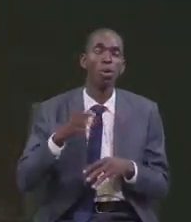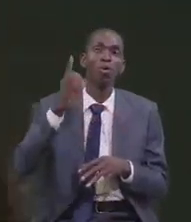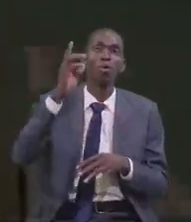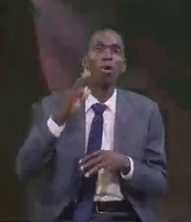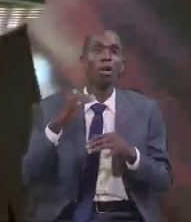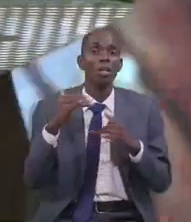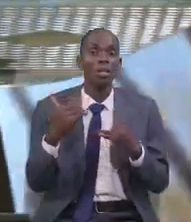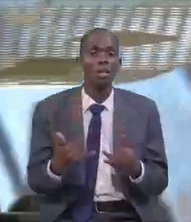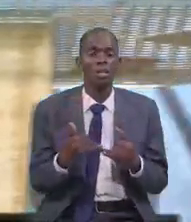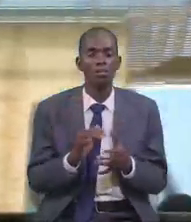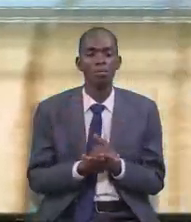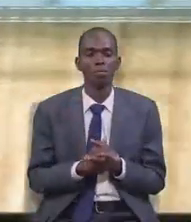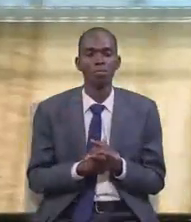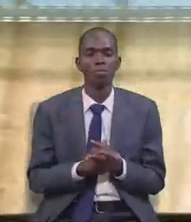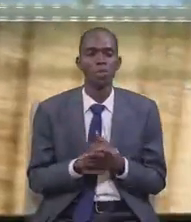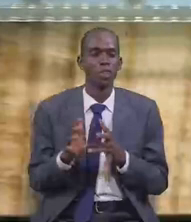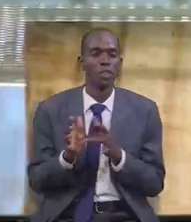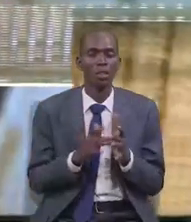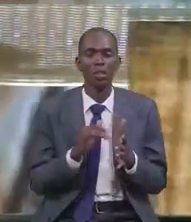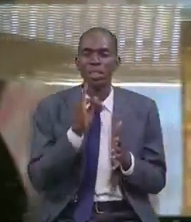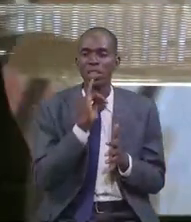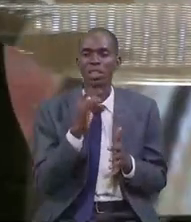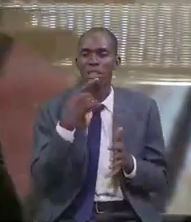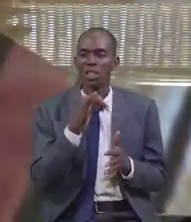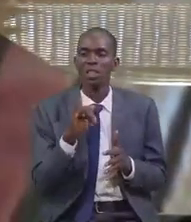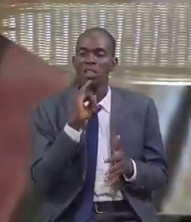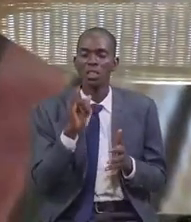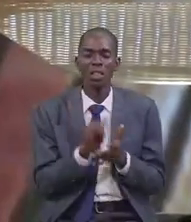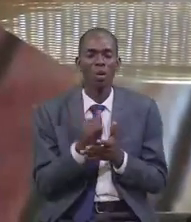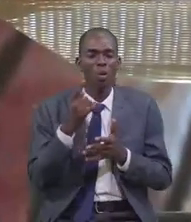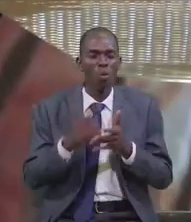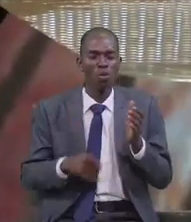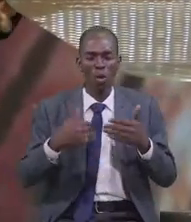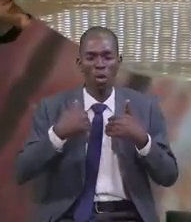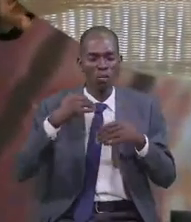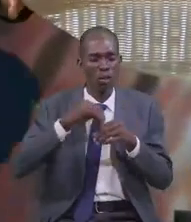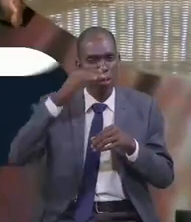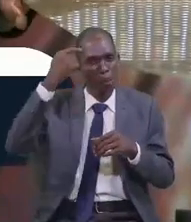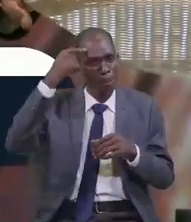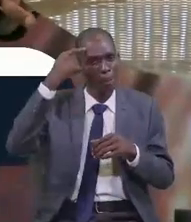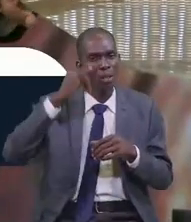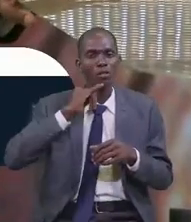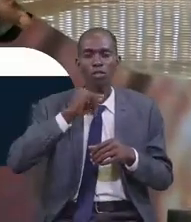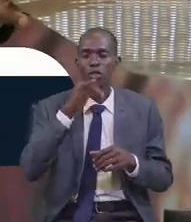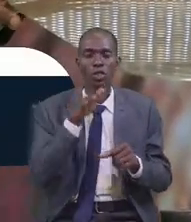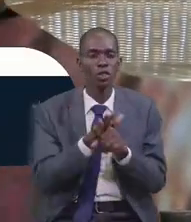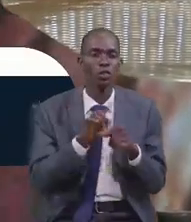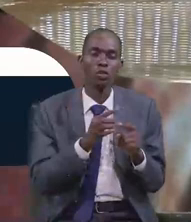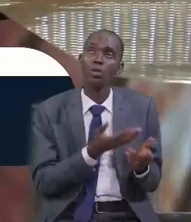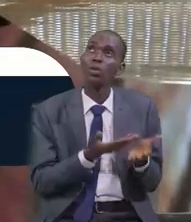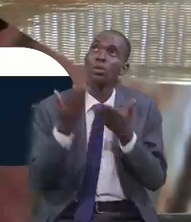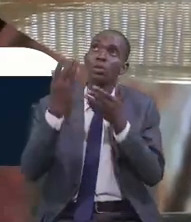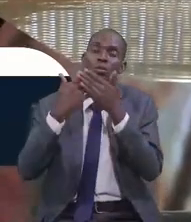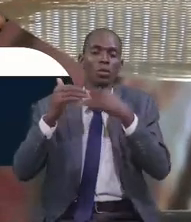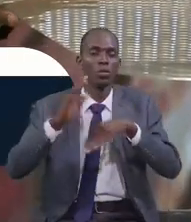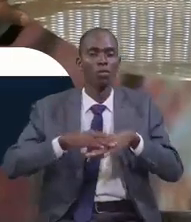pourquoi Jésus dit que ce que vous avez sur la tête ne suffit pas pour vous faire entrer dans le royaume. Ce